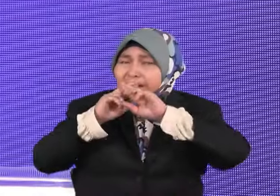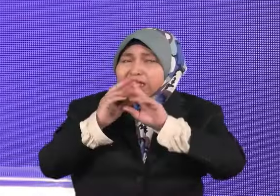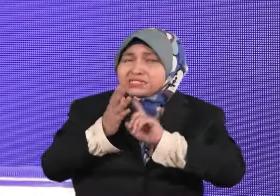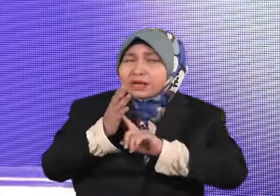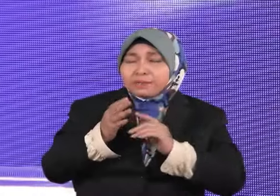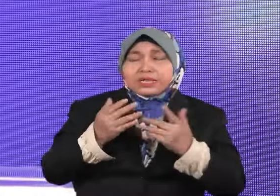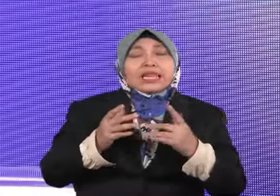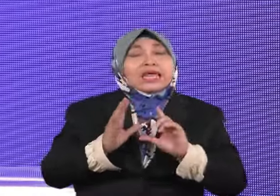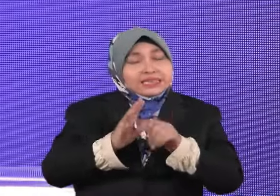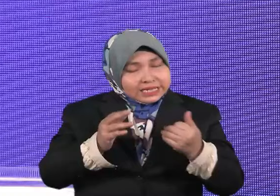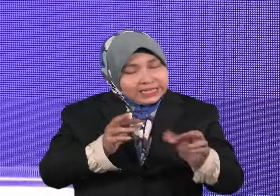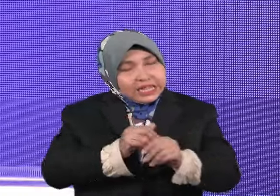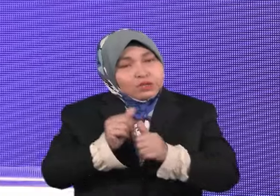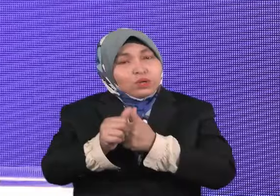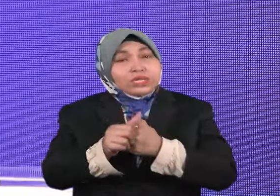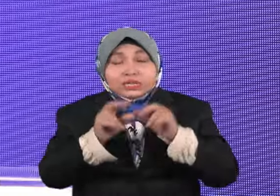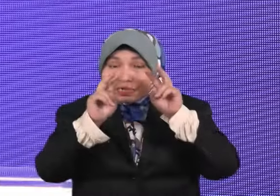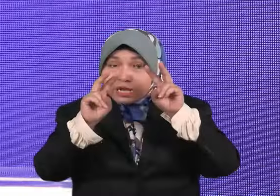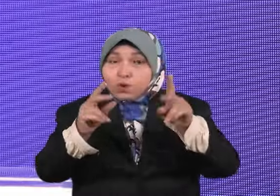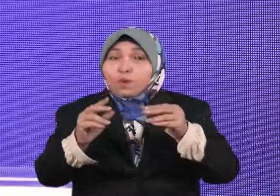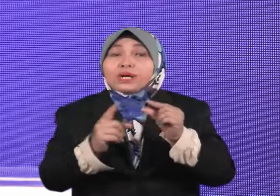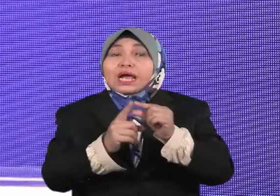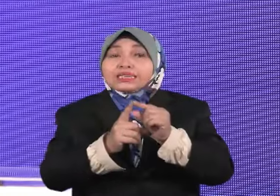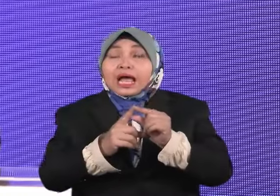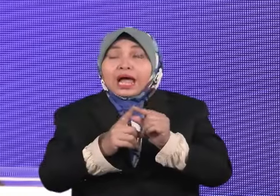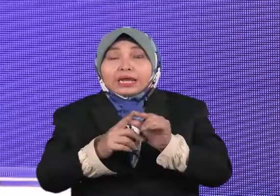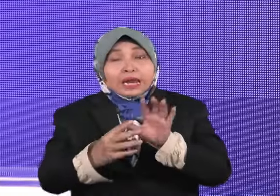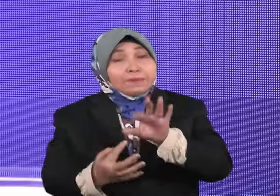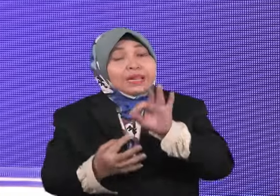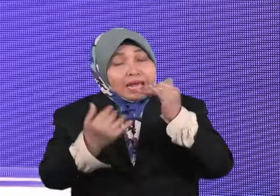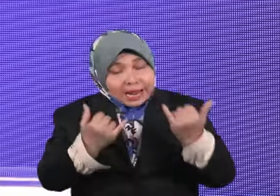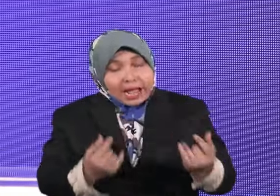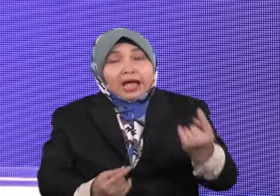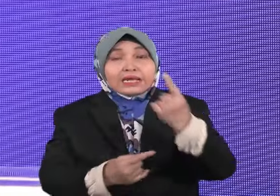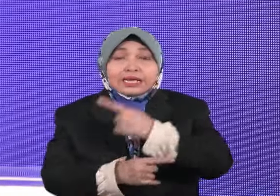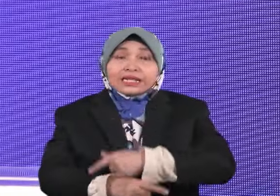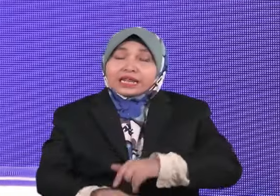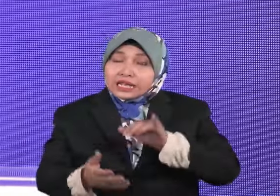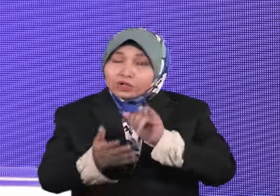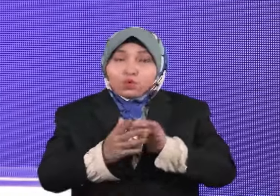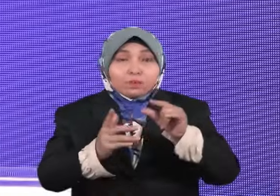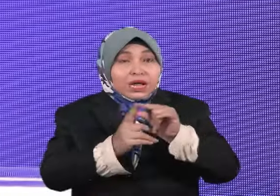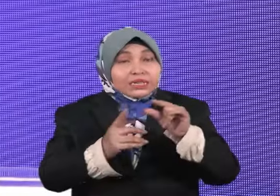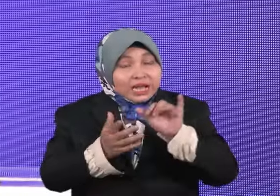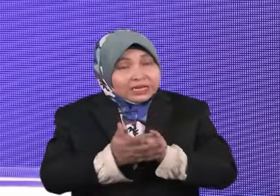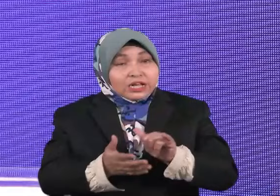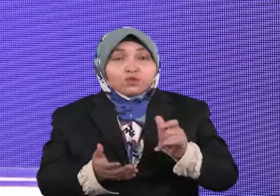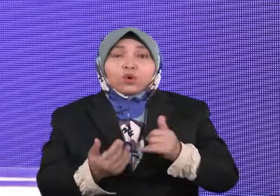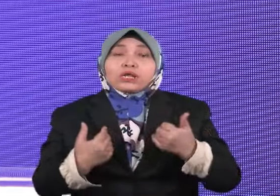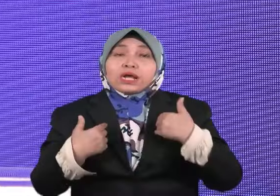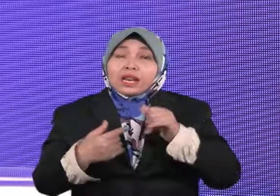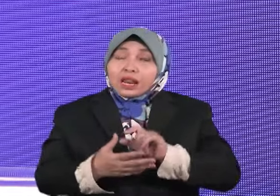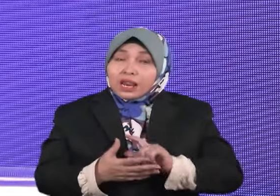ikuti sebentar lagi, namun kita perhatikan perkataan pilihan pada hari ini, iaitu perkataannya ialah